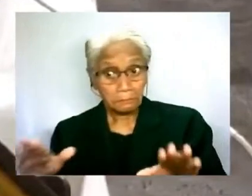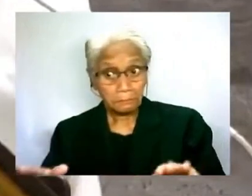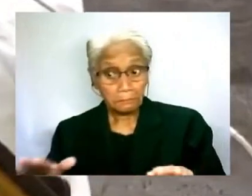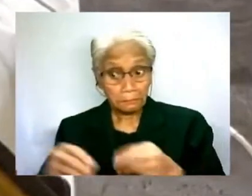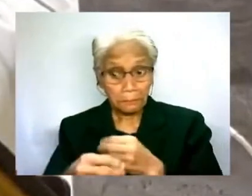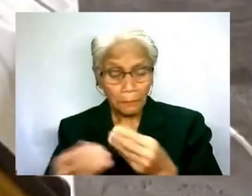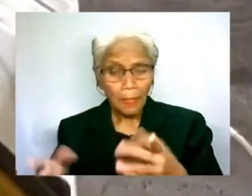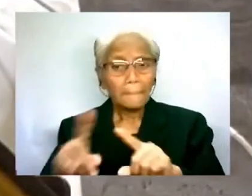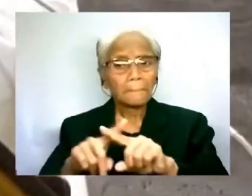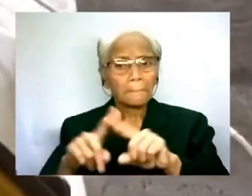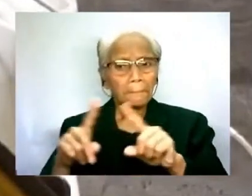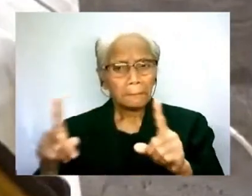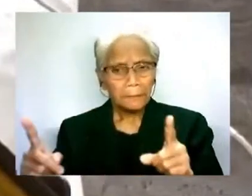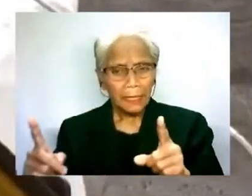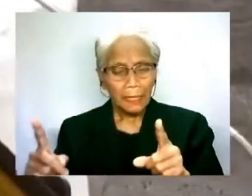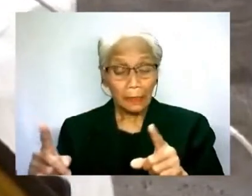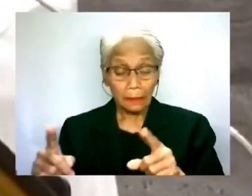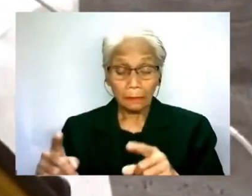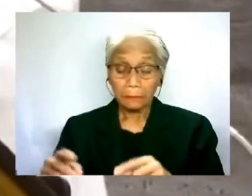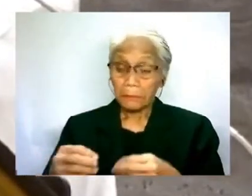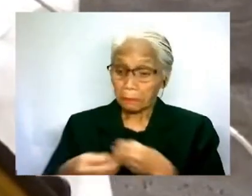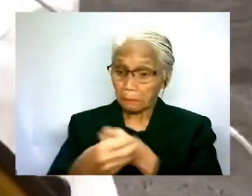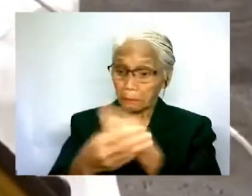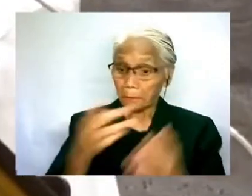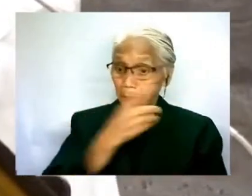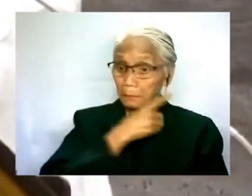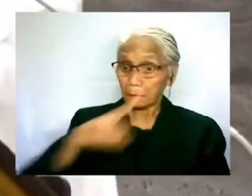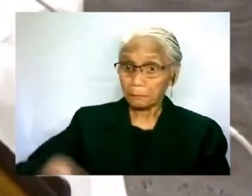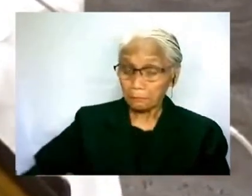ay isang kaharian.